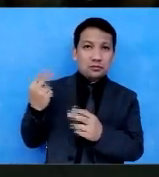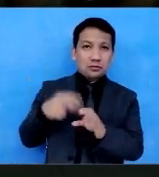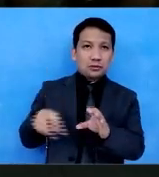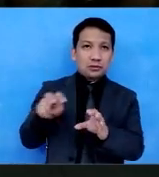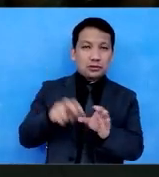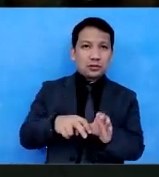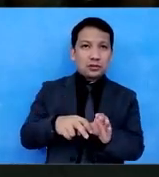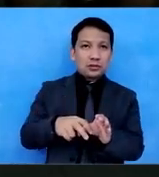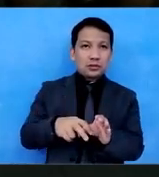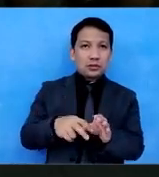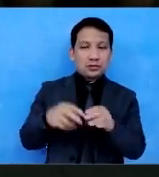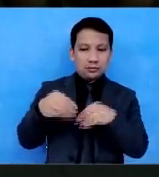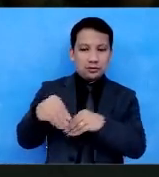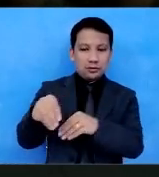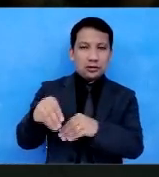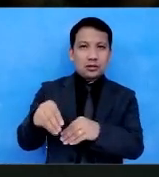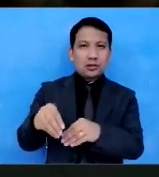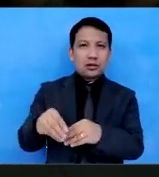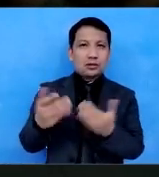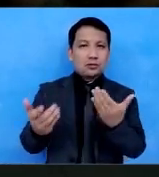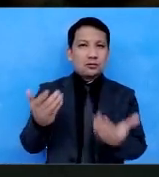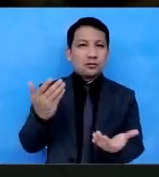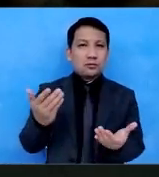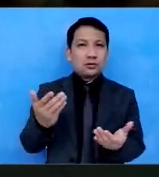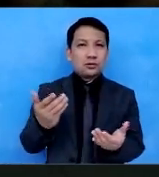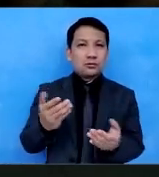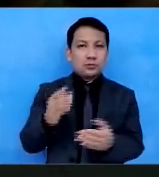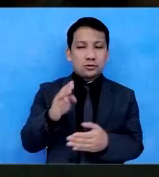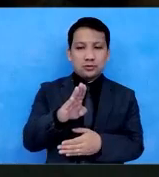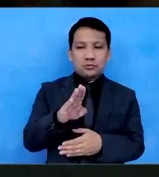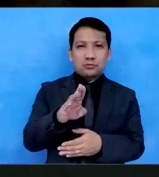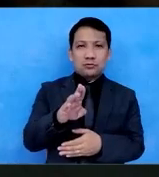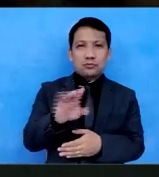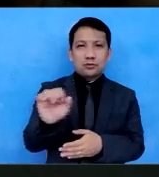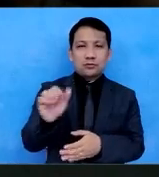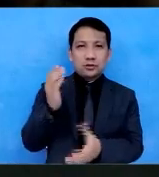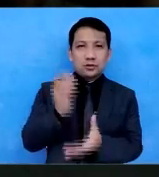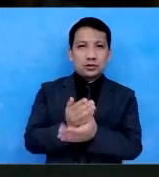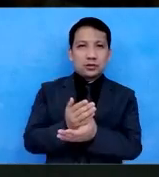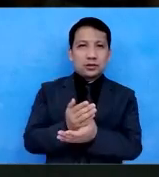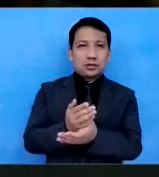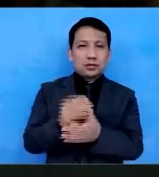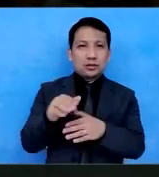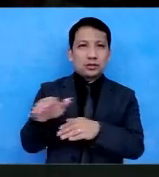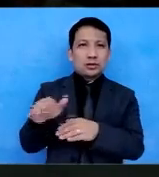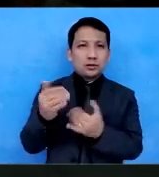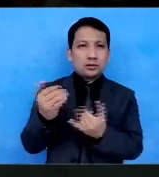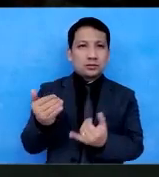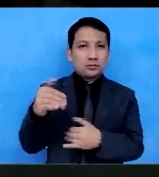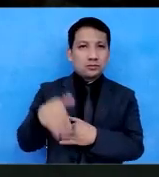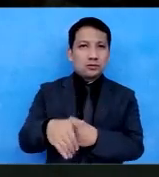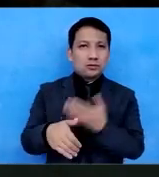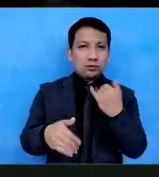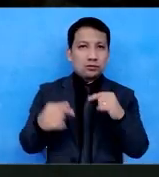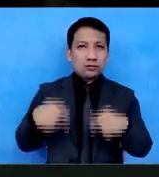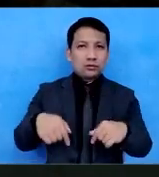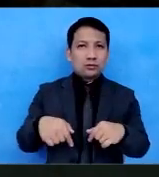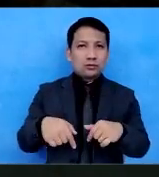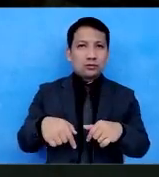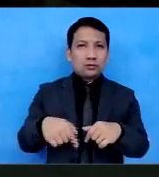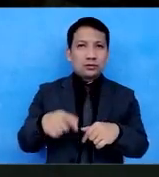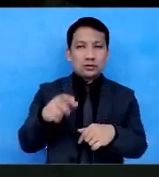parada no, ng Batang Quiapo. Imbis na sa Blumentritt kasi natigil itong parada tonight. Well, dito tayo sa Tondo Road